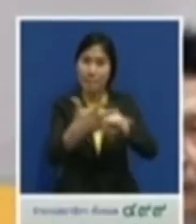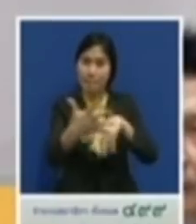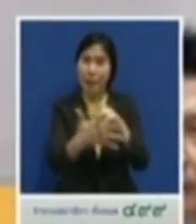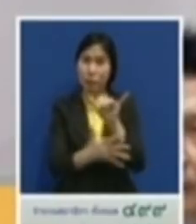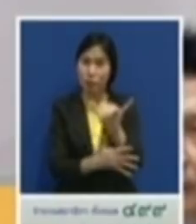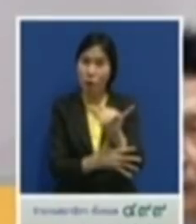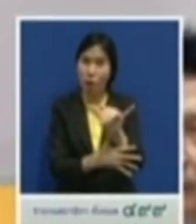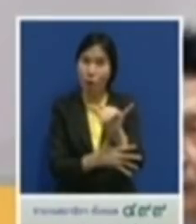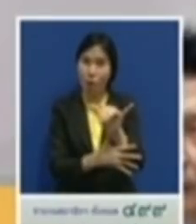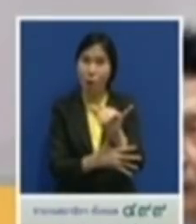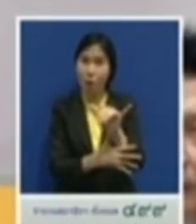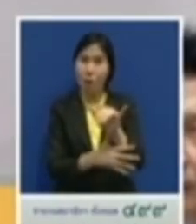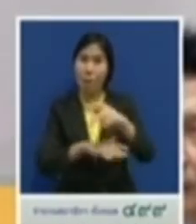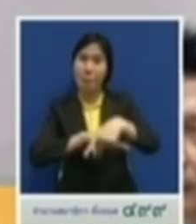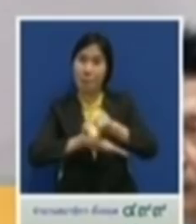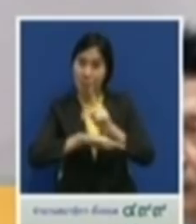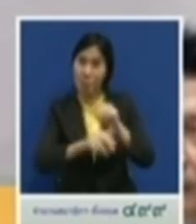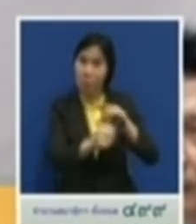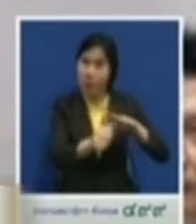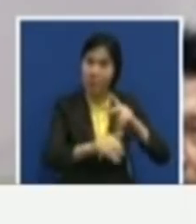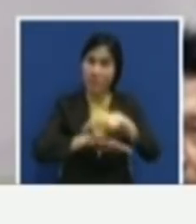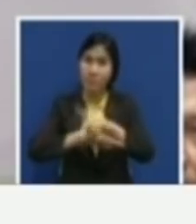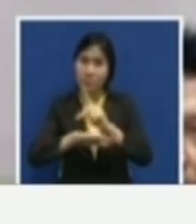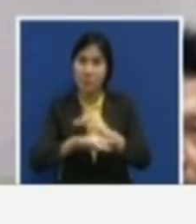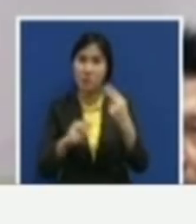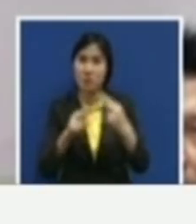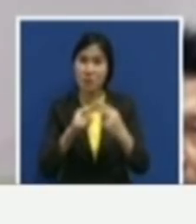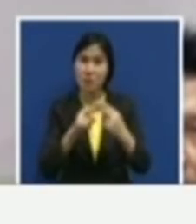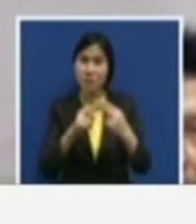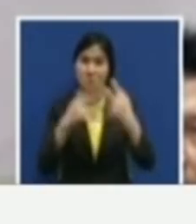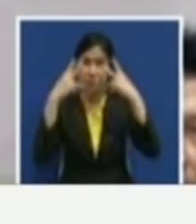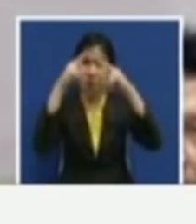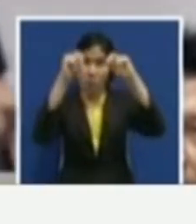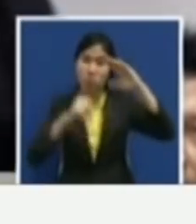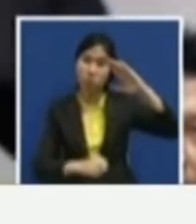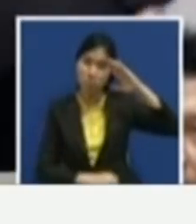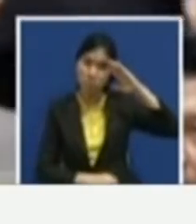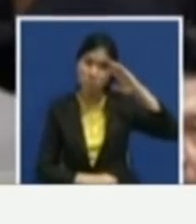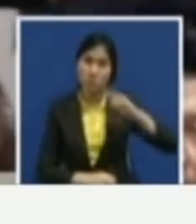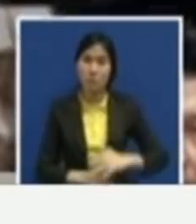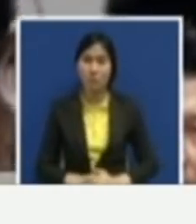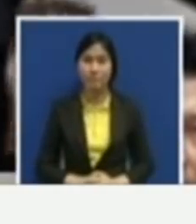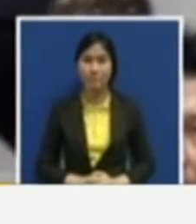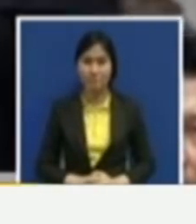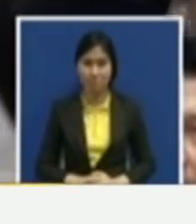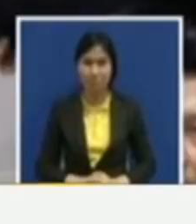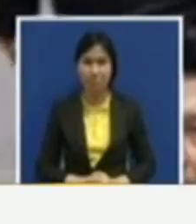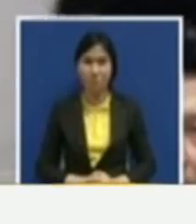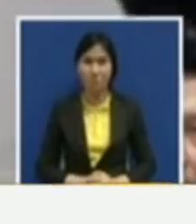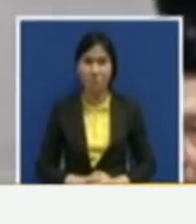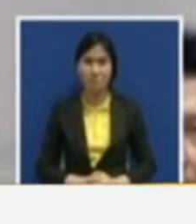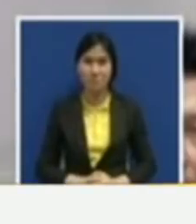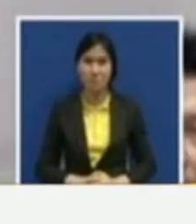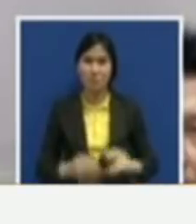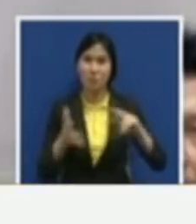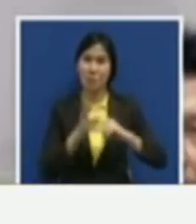าสตร์นี้แล้วเป็นประธานแผนยุทธศาสตร์ชาติชื่อว่าพลเอกประยุทธ์จันทร์โอชาเป็นบุคคลที่ไม่เค